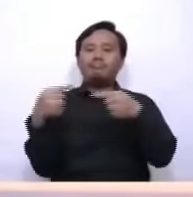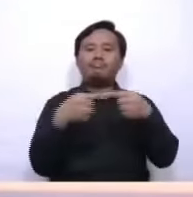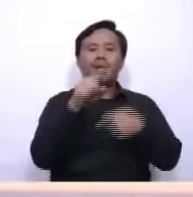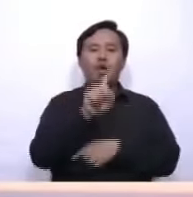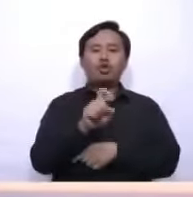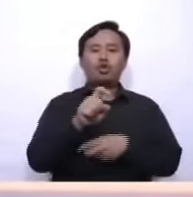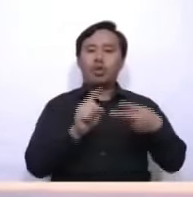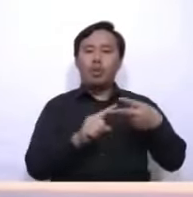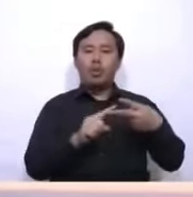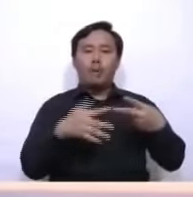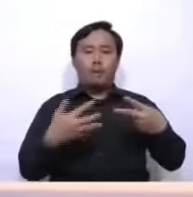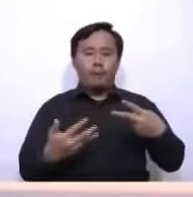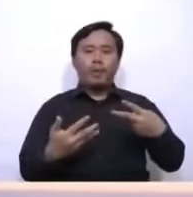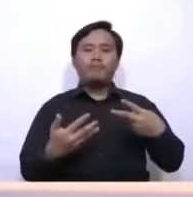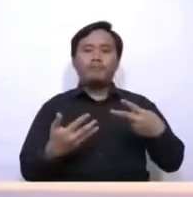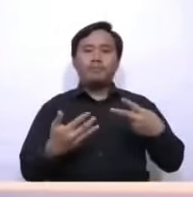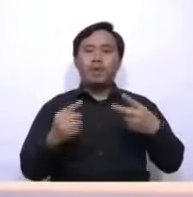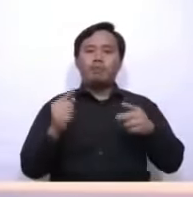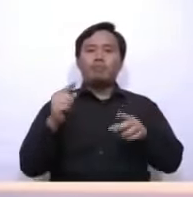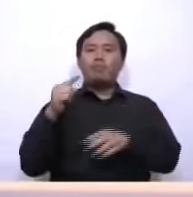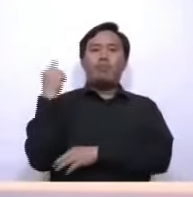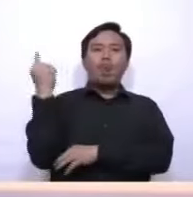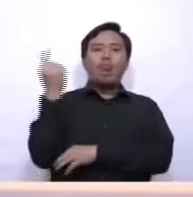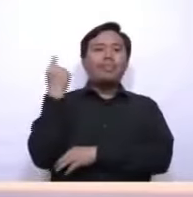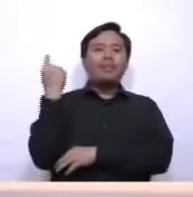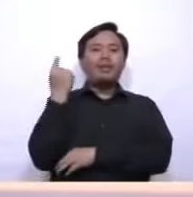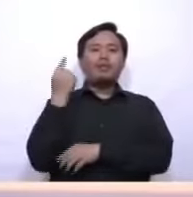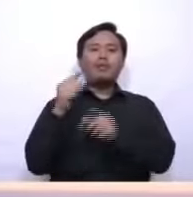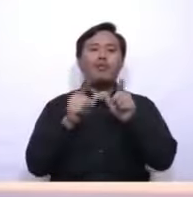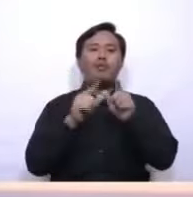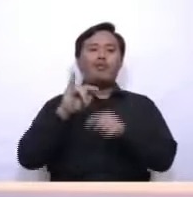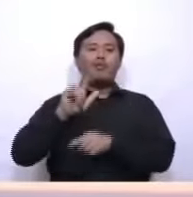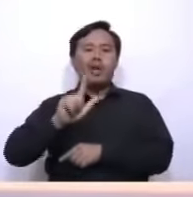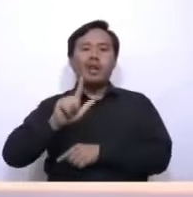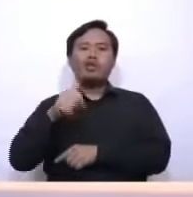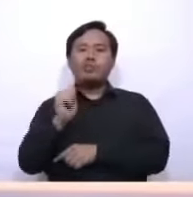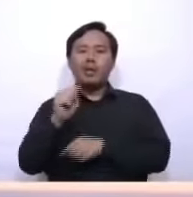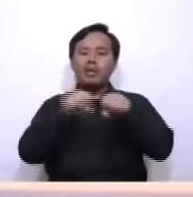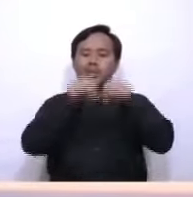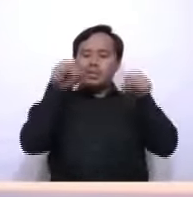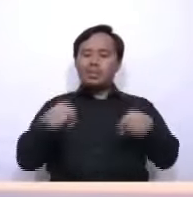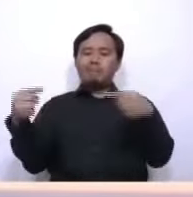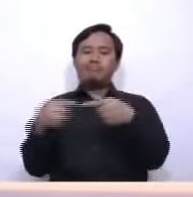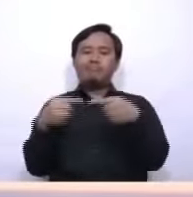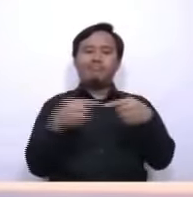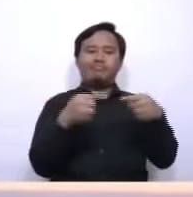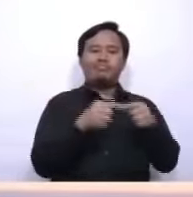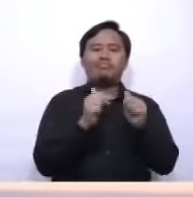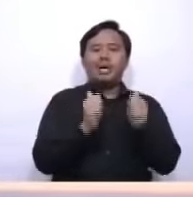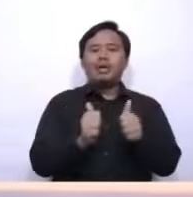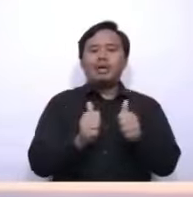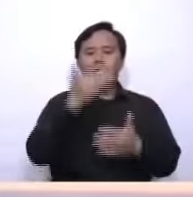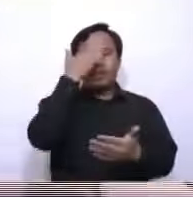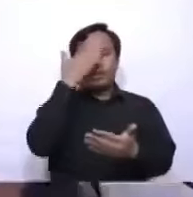kemudian melakukan political will untuk melakukan integrasi sistem dengan sebaik-baiknya.